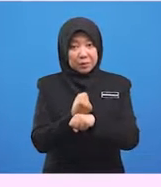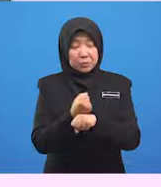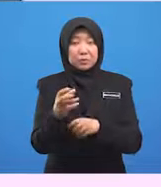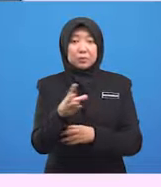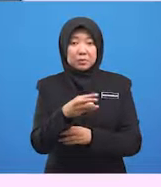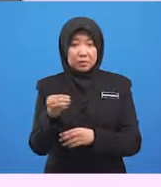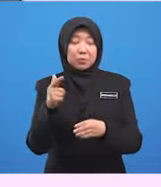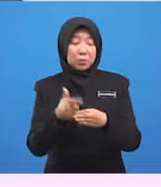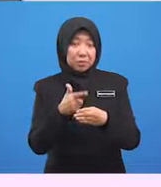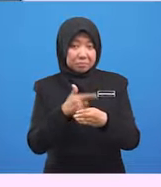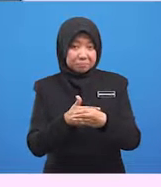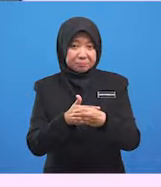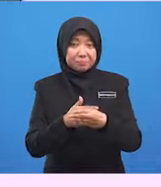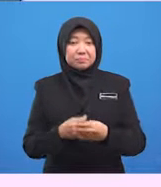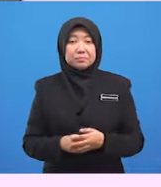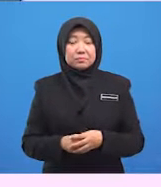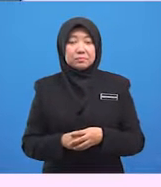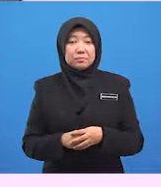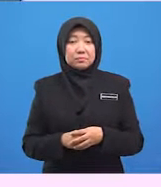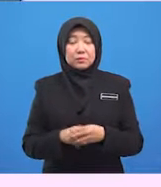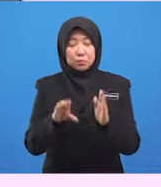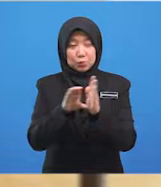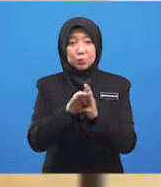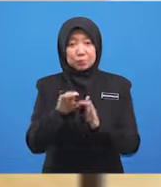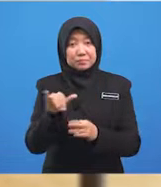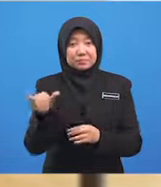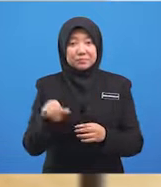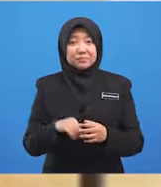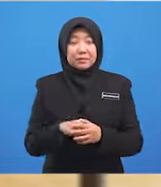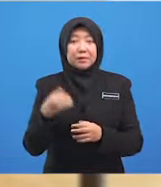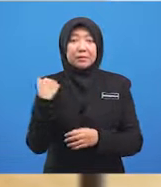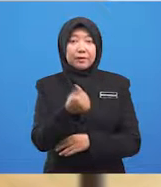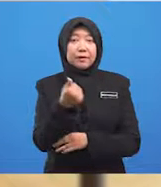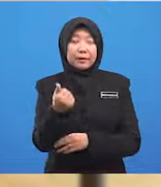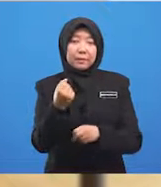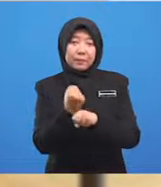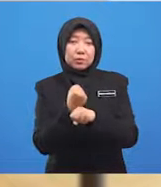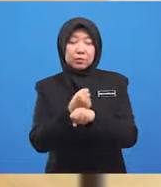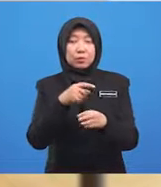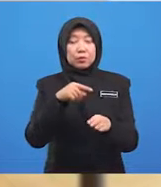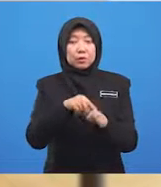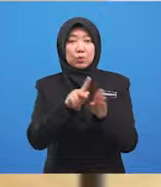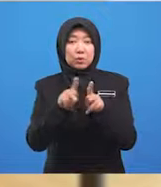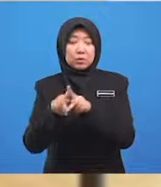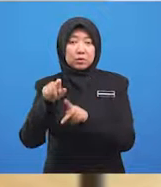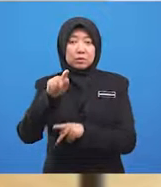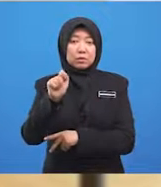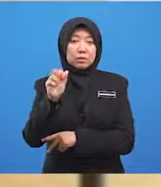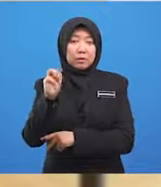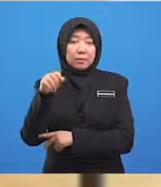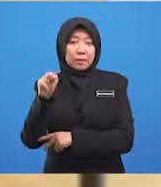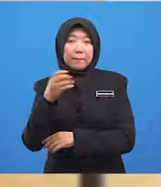dan juga lubang sebagai contoh dapat peralatan batu di kota tampan perak